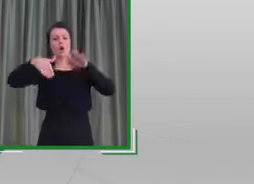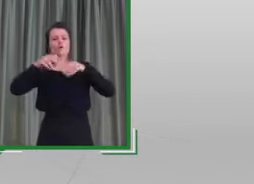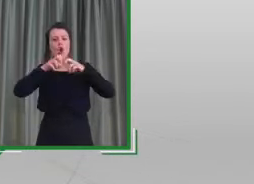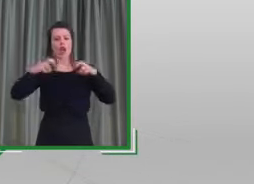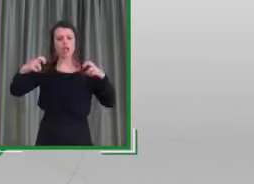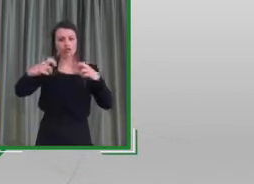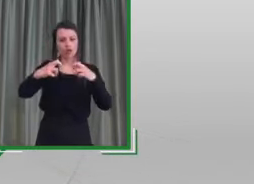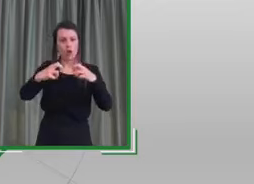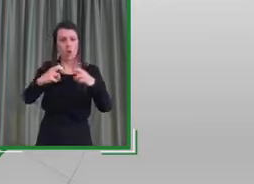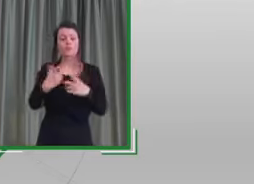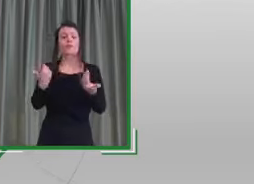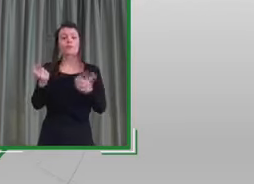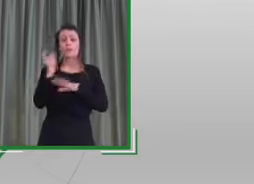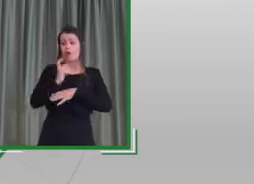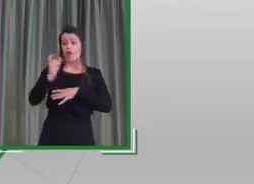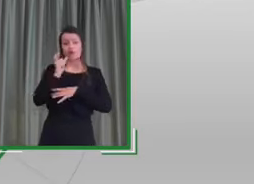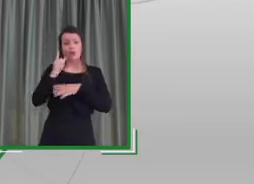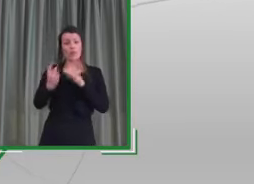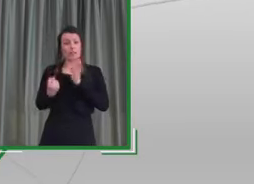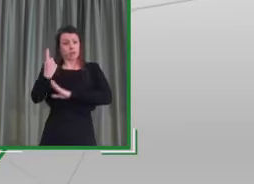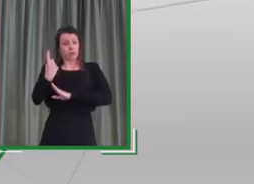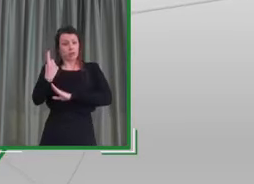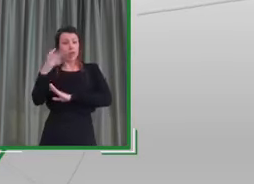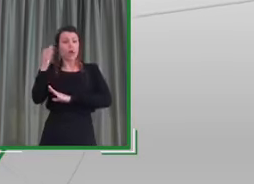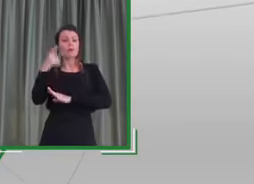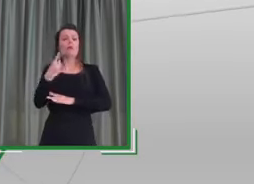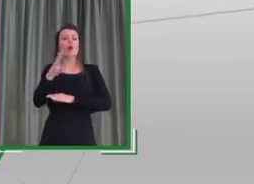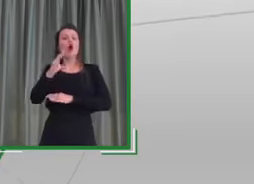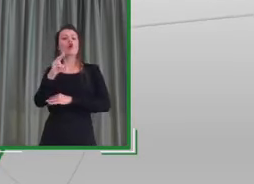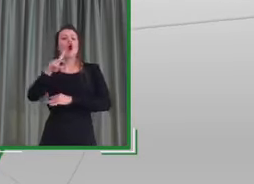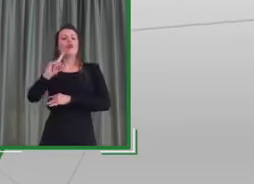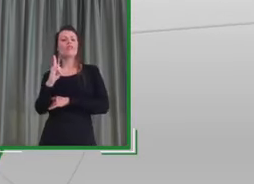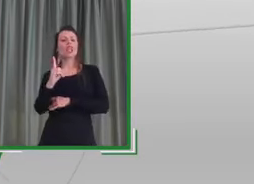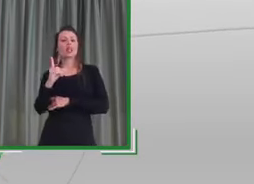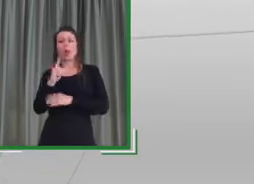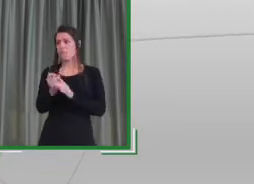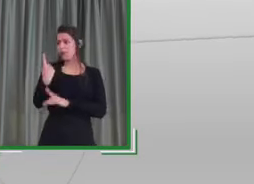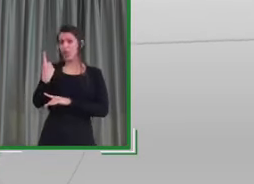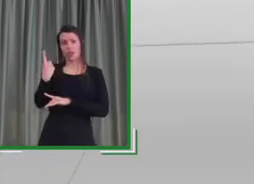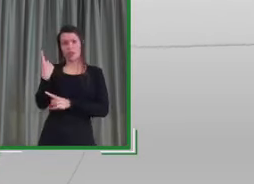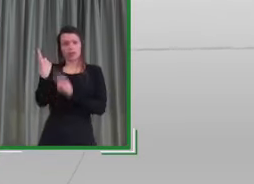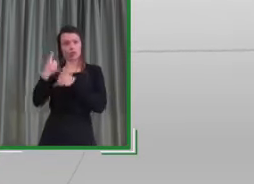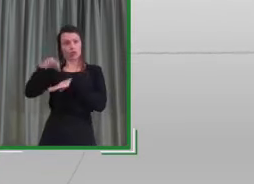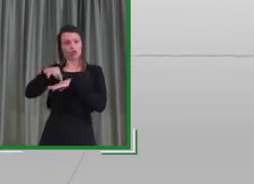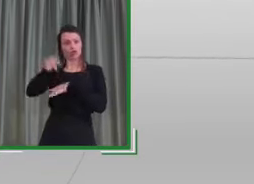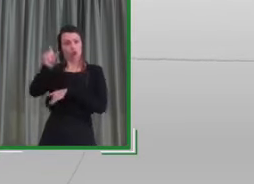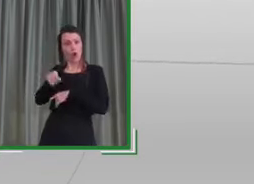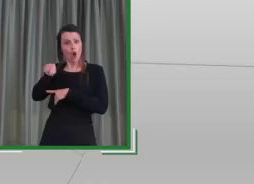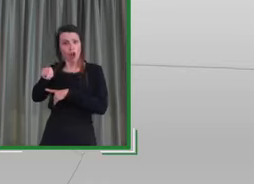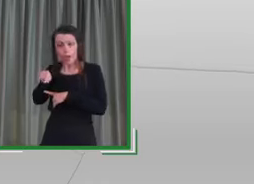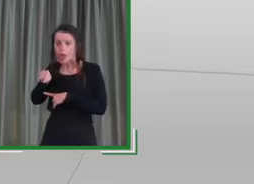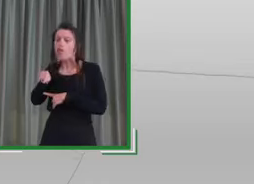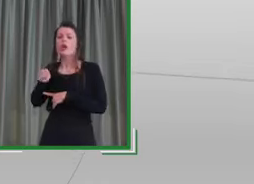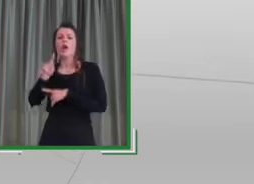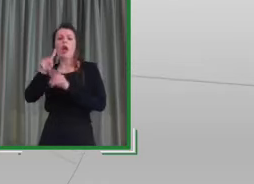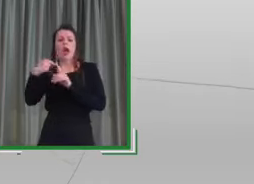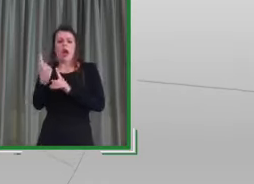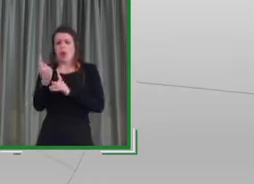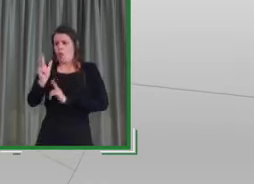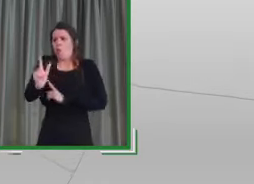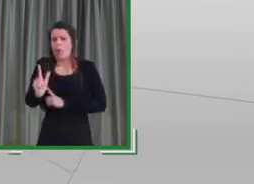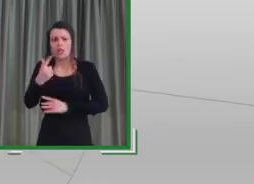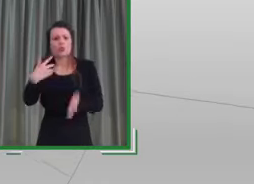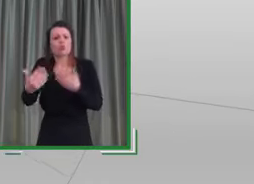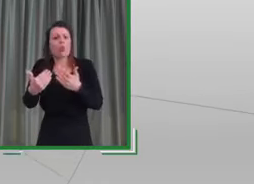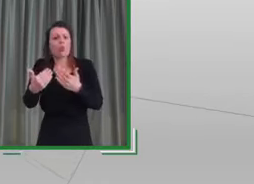e il lunedì avevamo già convocato questo tavolo per dare informazioni alle nostre imprese per recepire da